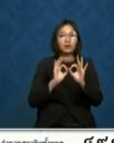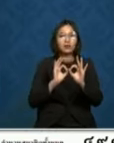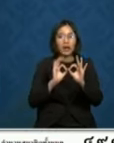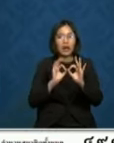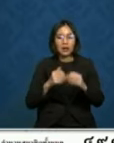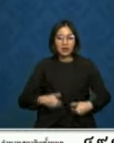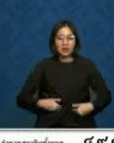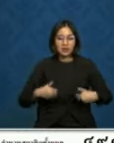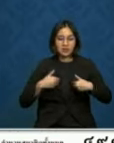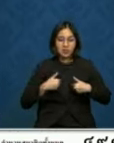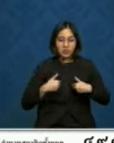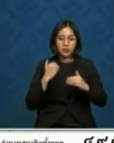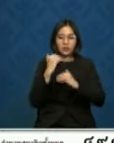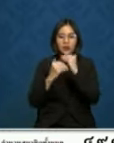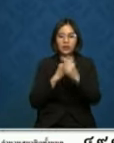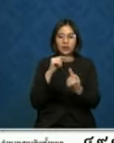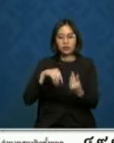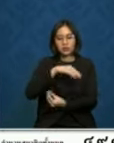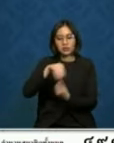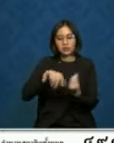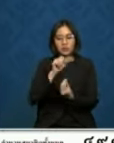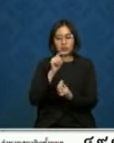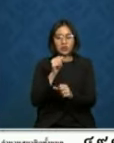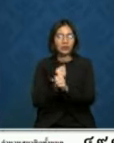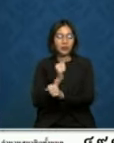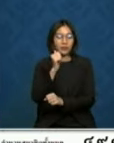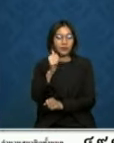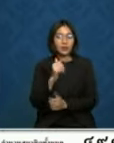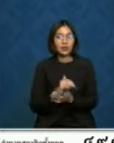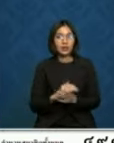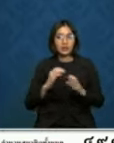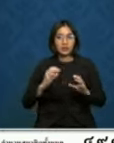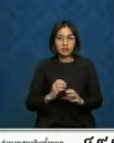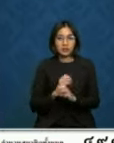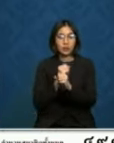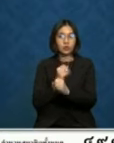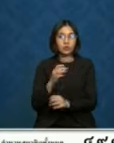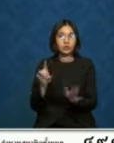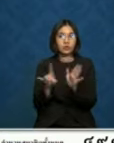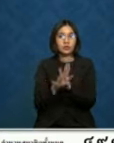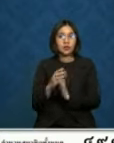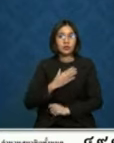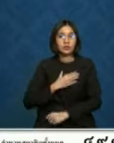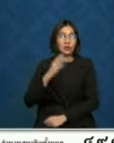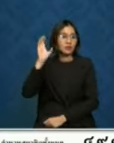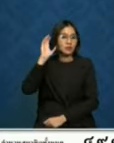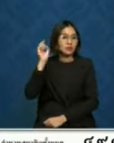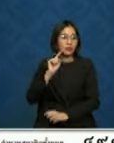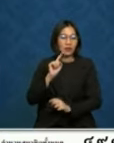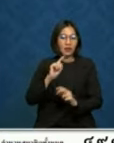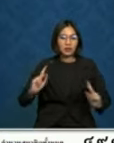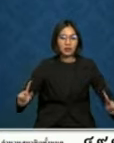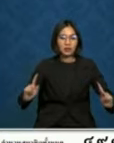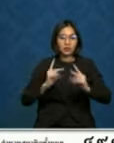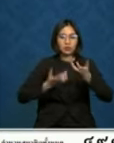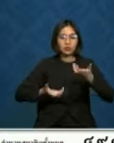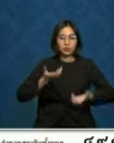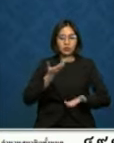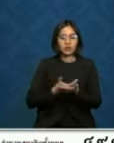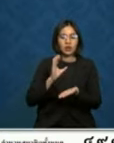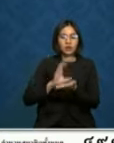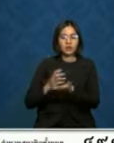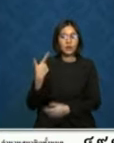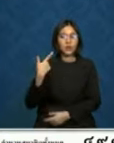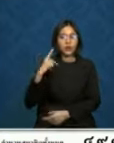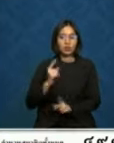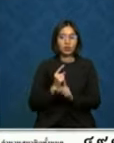ใจทางเศรษฐกิจให้กับพวกเขาค่ะท่านประธานสรุปขอสไลด์สุดท้ายค่ะท่านประธานคะดิฉันเชื่อว่ากระทรวงยุติธรรมจะใช้งบอย่างคุ้มค่าและ